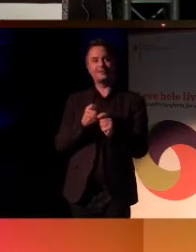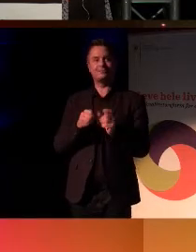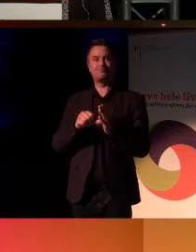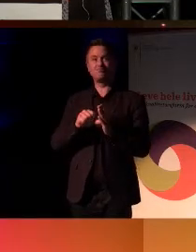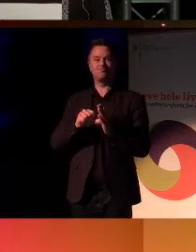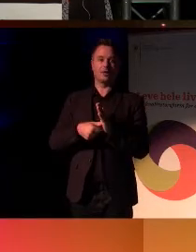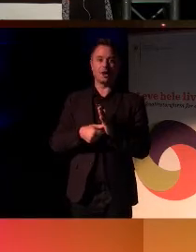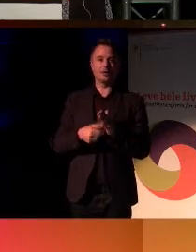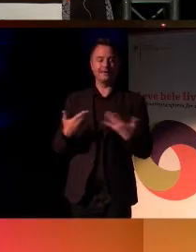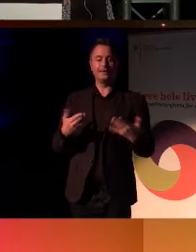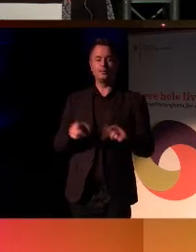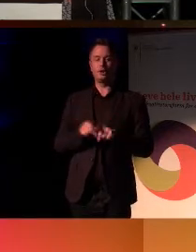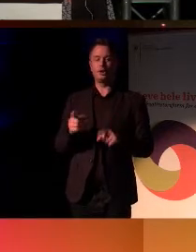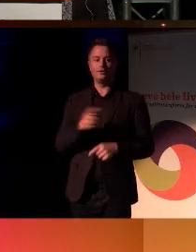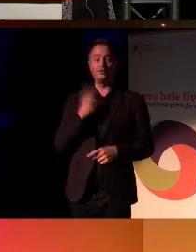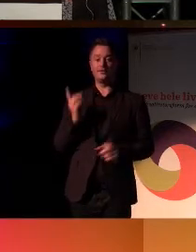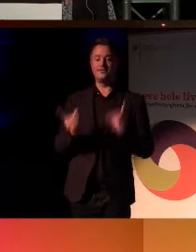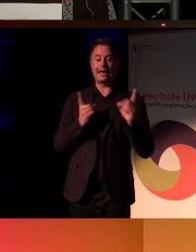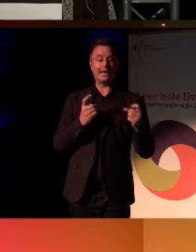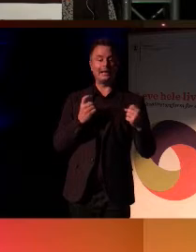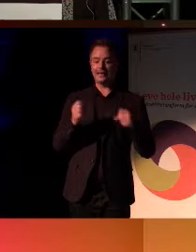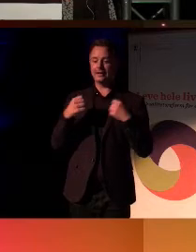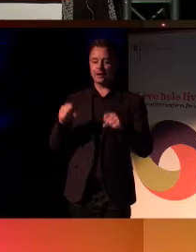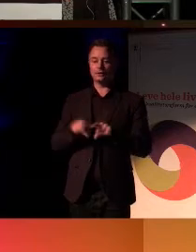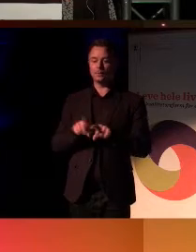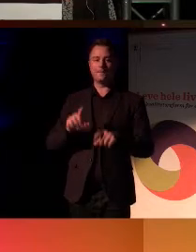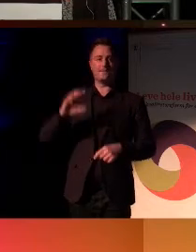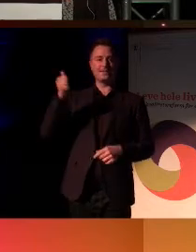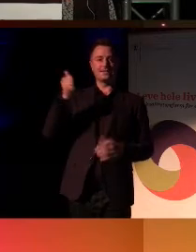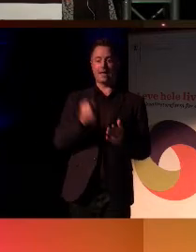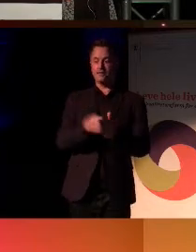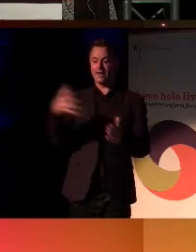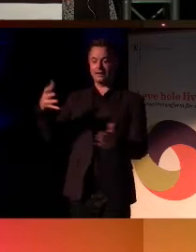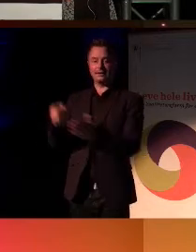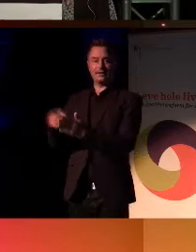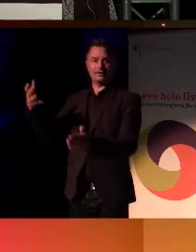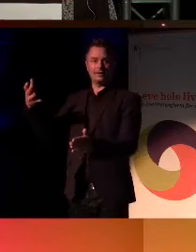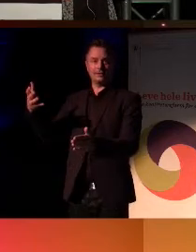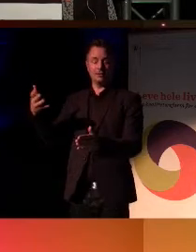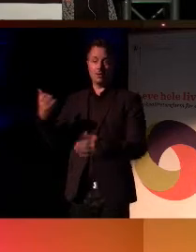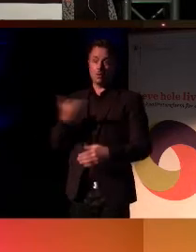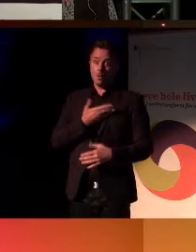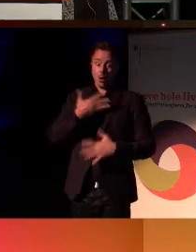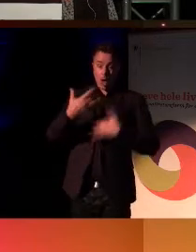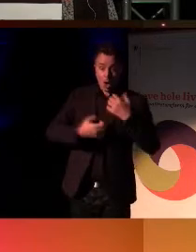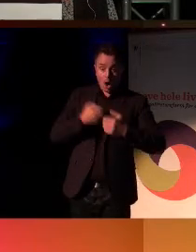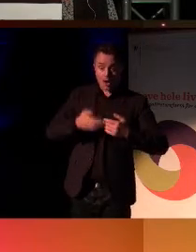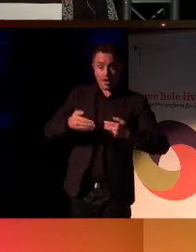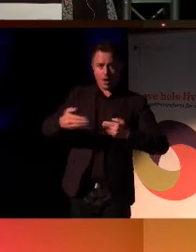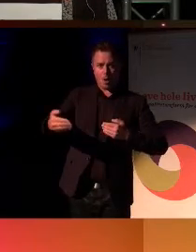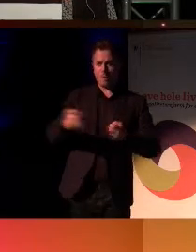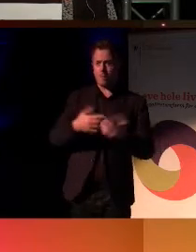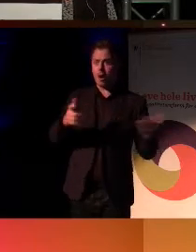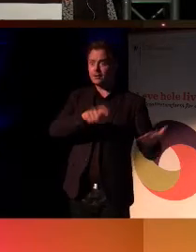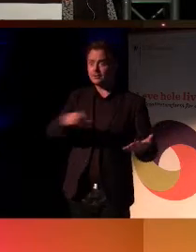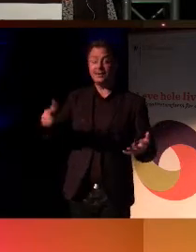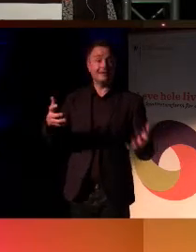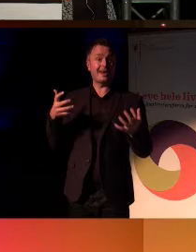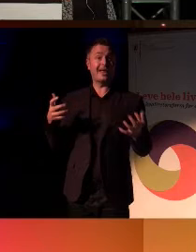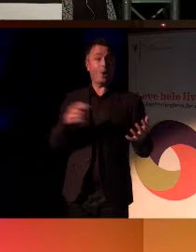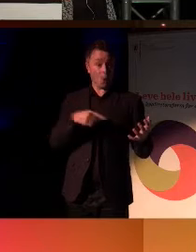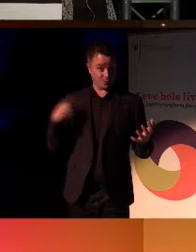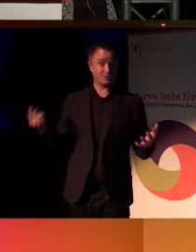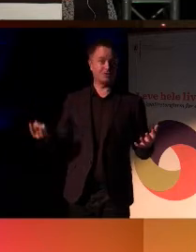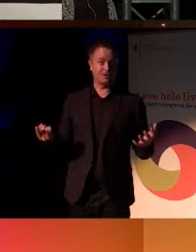at vi velger de tiltakene som har effekt. Vi har mye å gjøre, og mange som trenger oss. Vi trenger